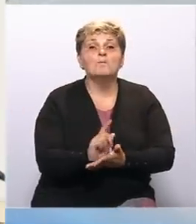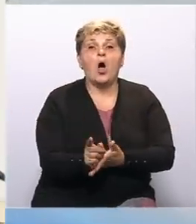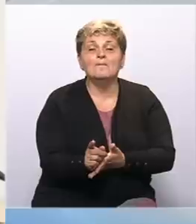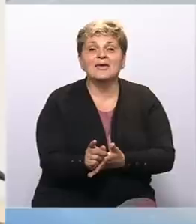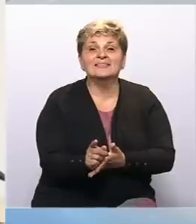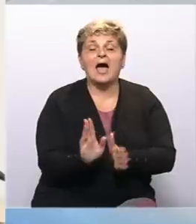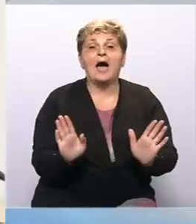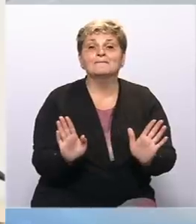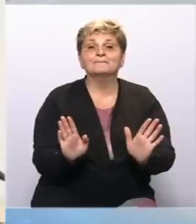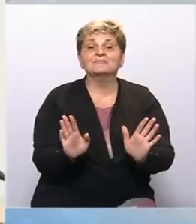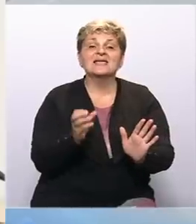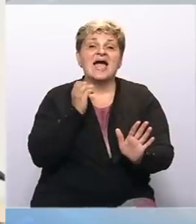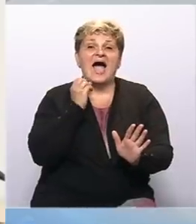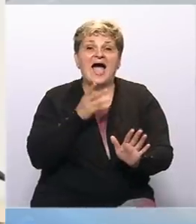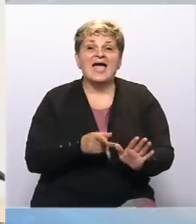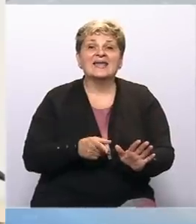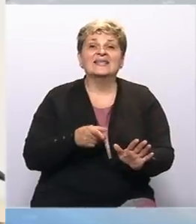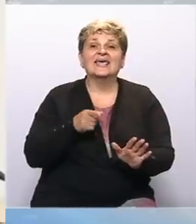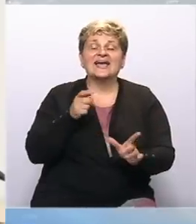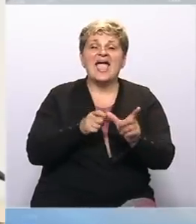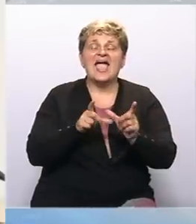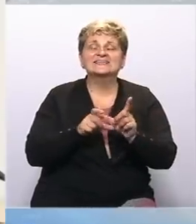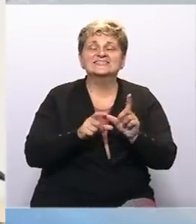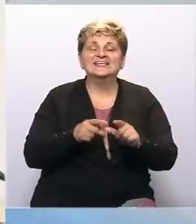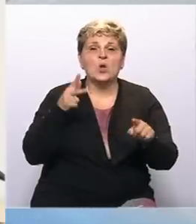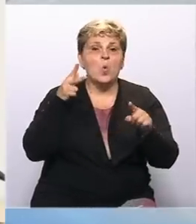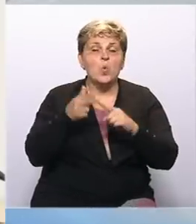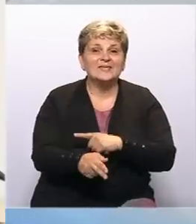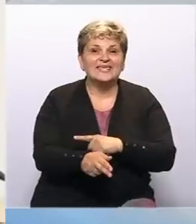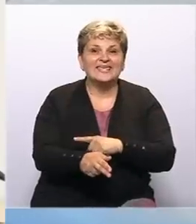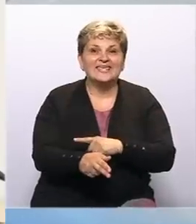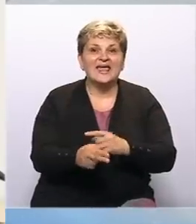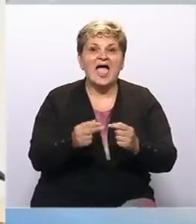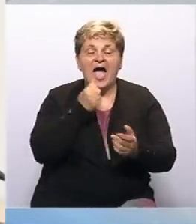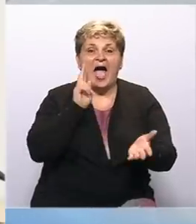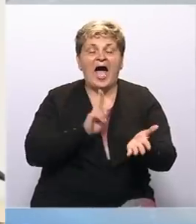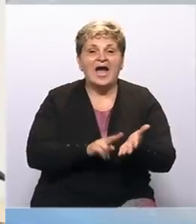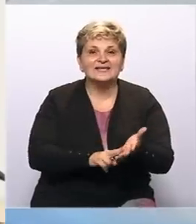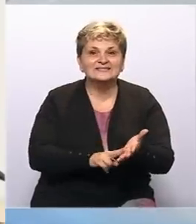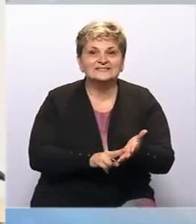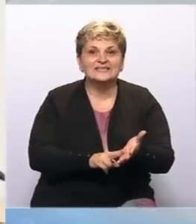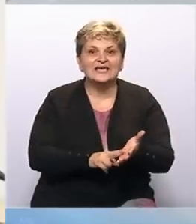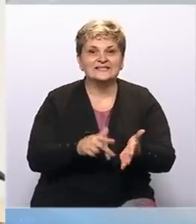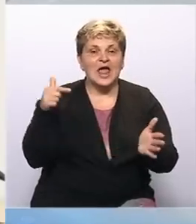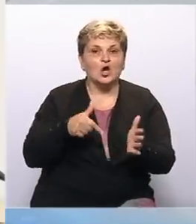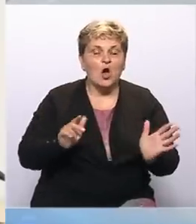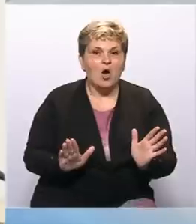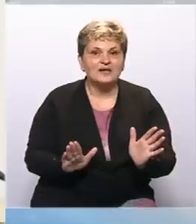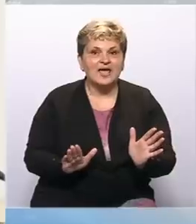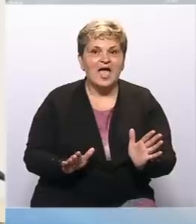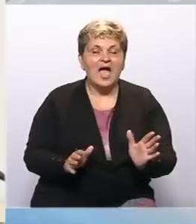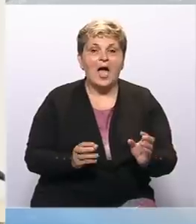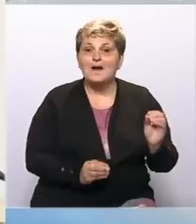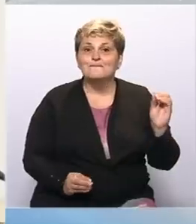i momenta kada taj SNSD cijeli ukine akcize, cijene goriva,